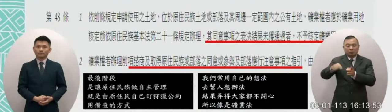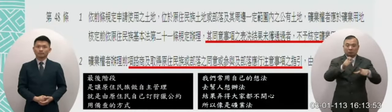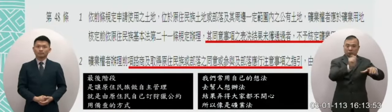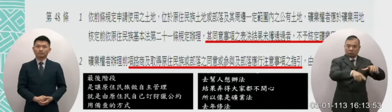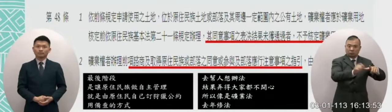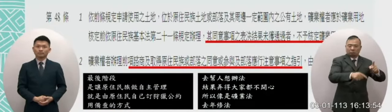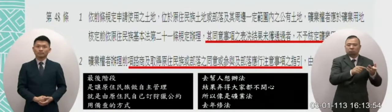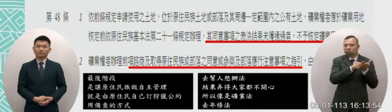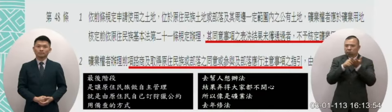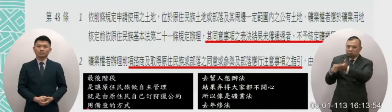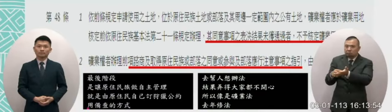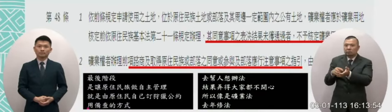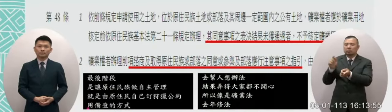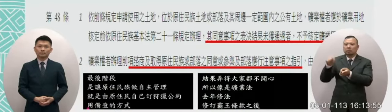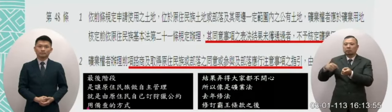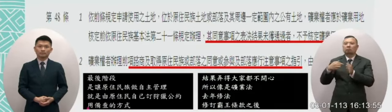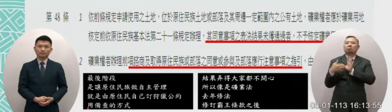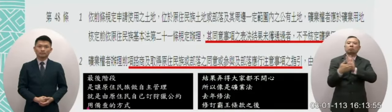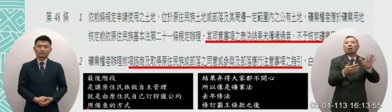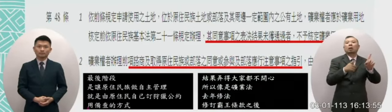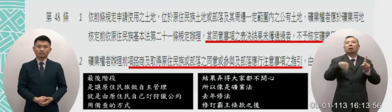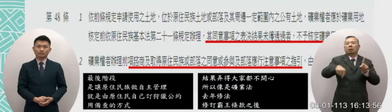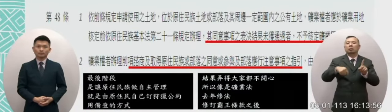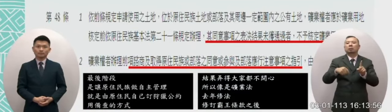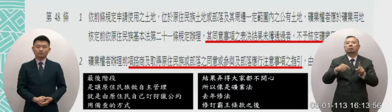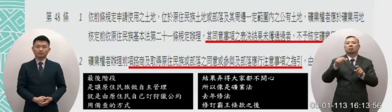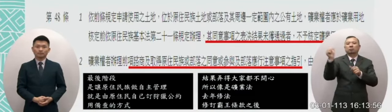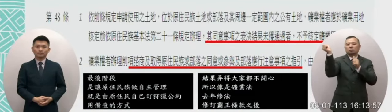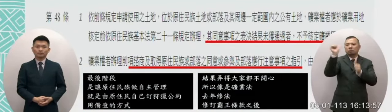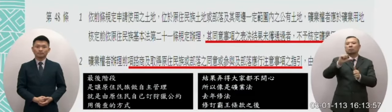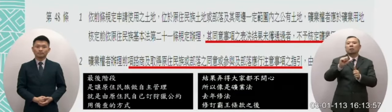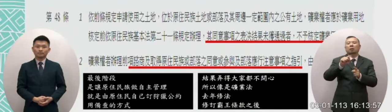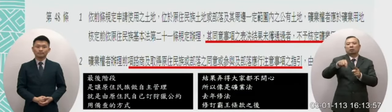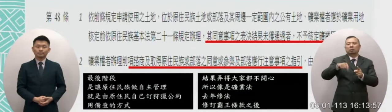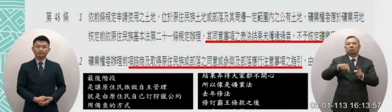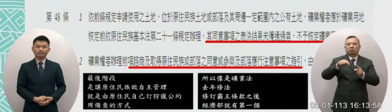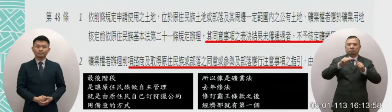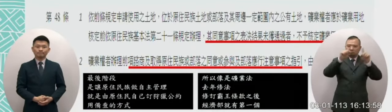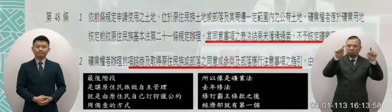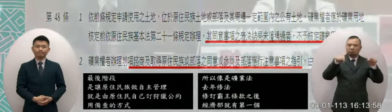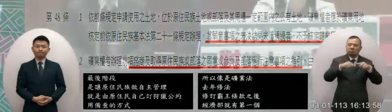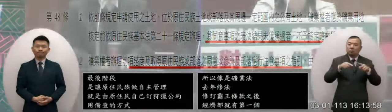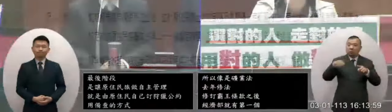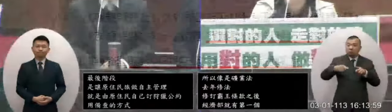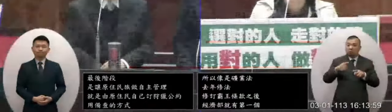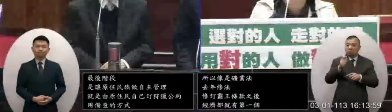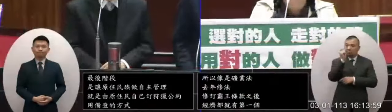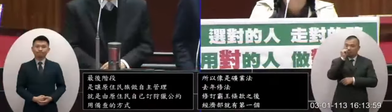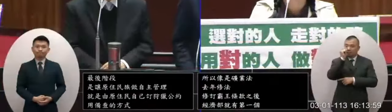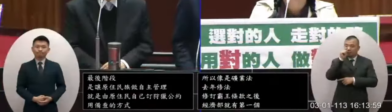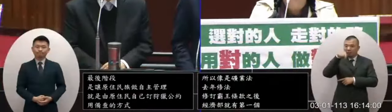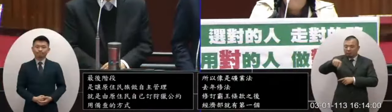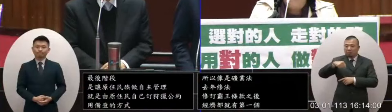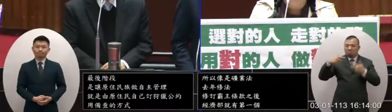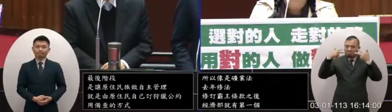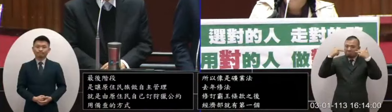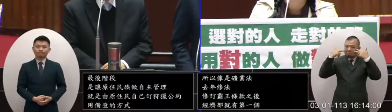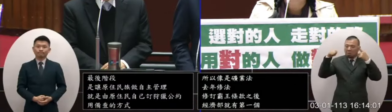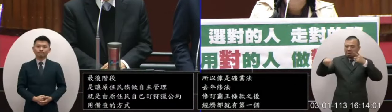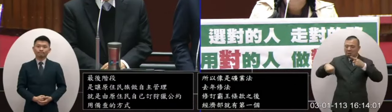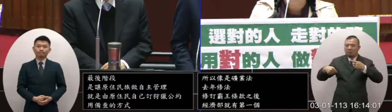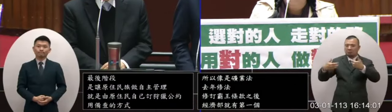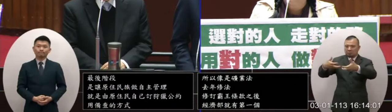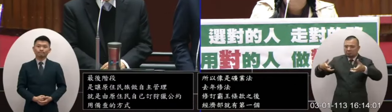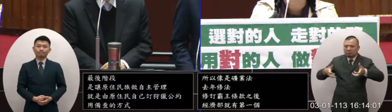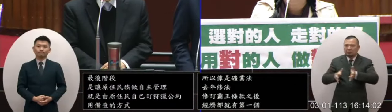的行政处分书，那所以台南部落人很高兴，可是呢说一句实在话，台南部落为这件事情吵了很久